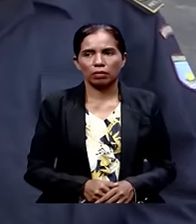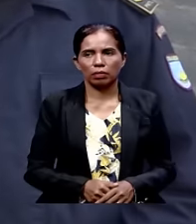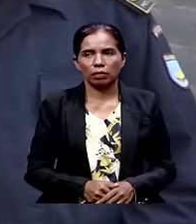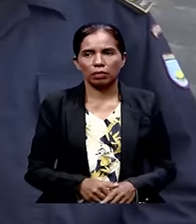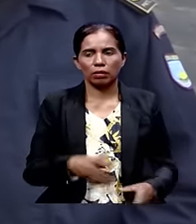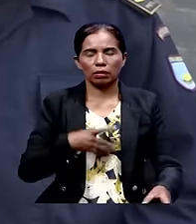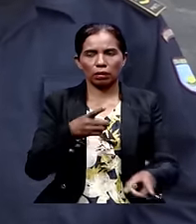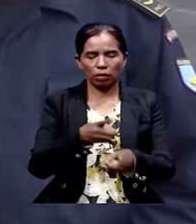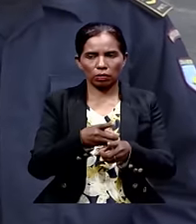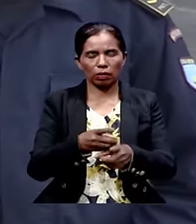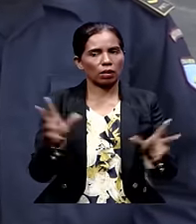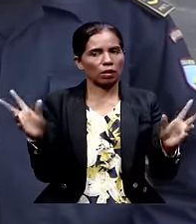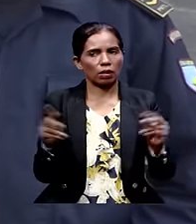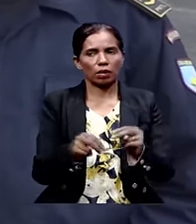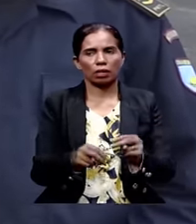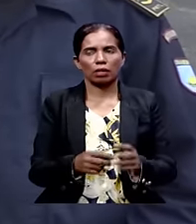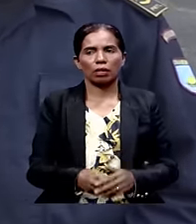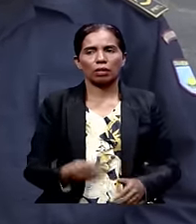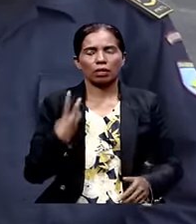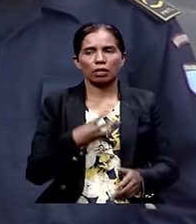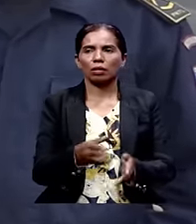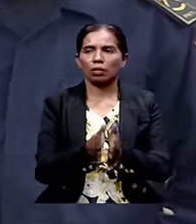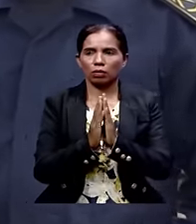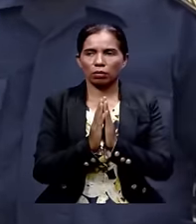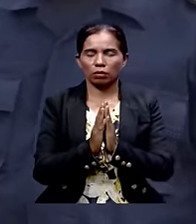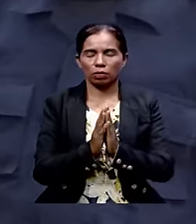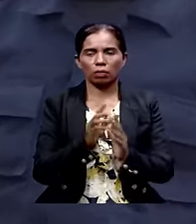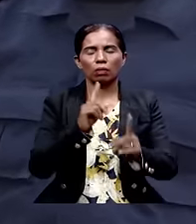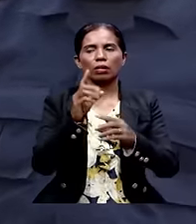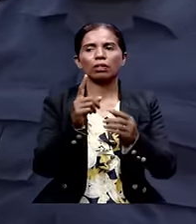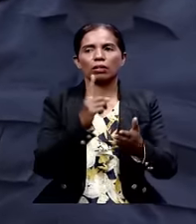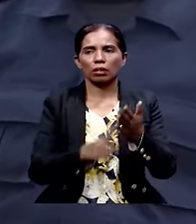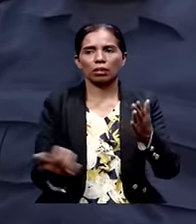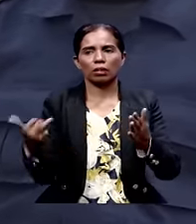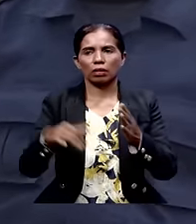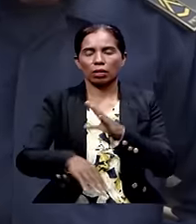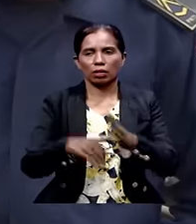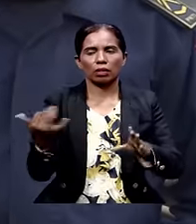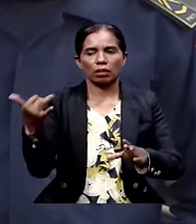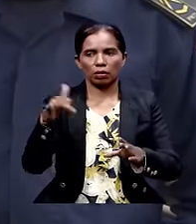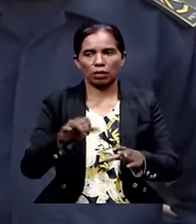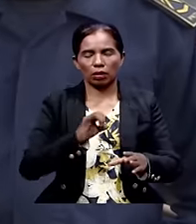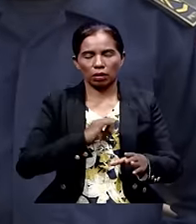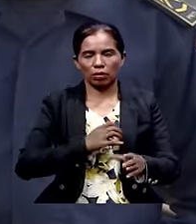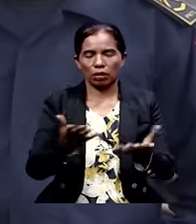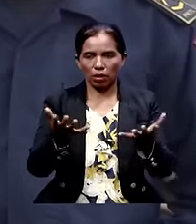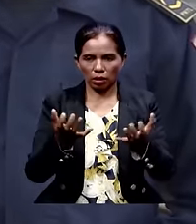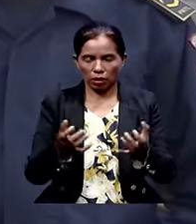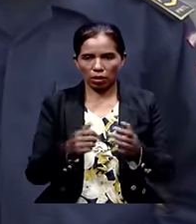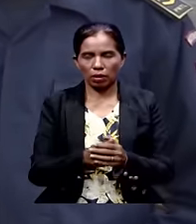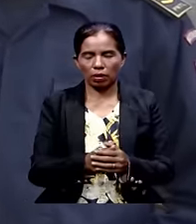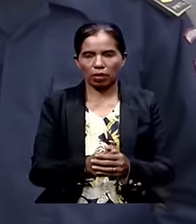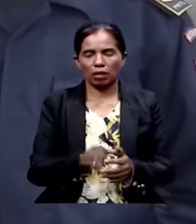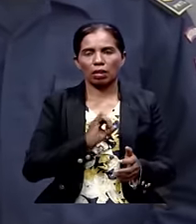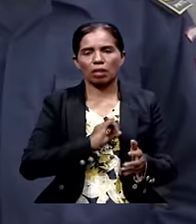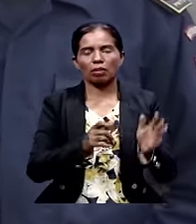Direto kalae, pelo menos si ita usus sirnya di razaun. Molok si ita tuh asai sira. Hau nia hakarak mana? Momentumnya hau